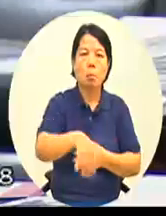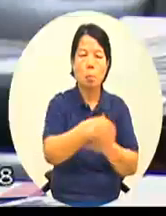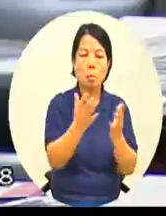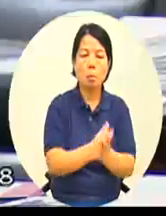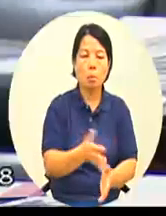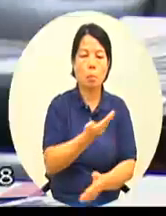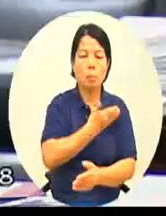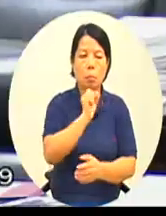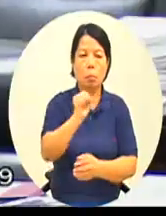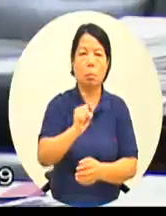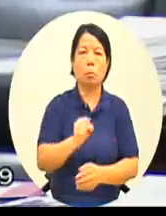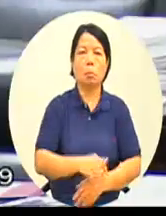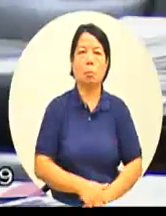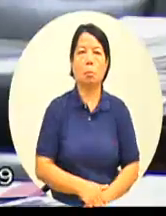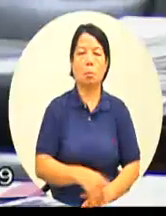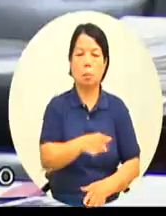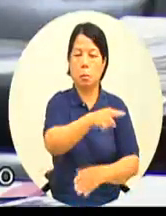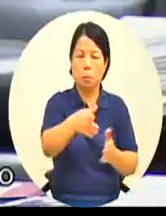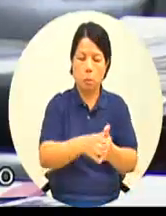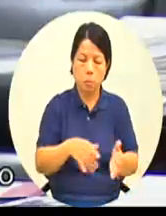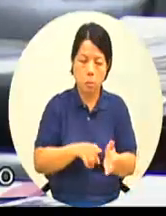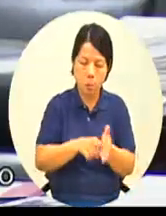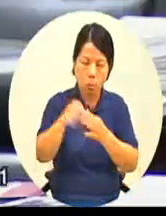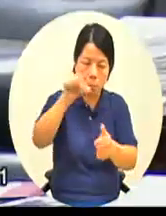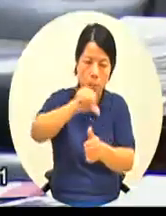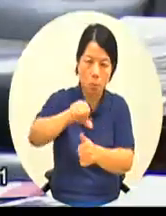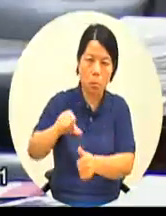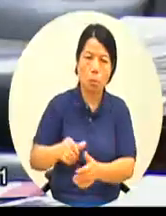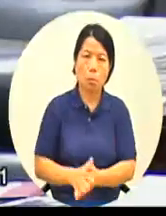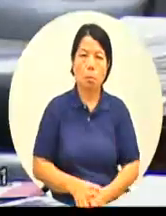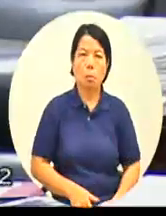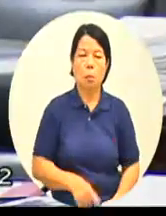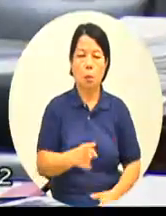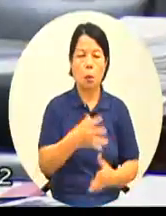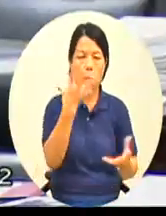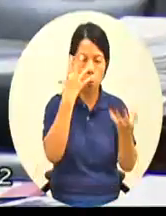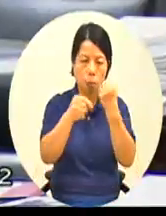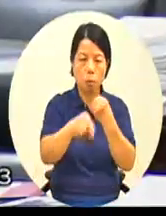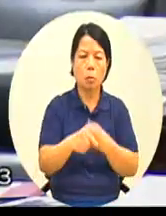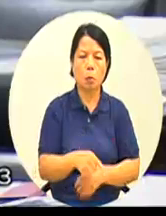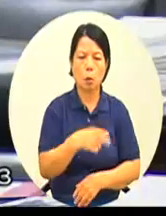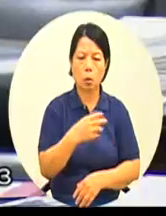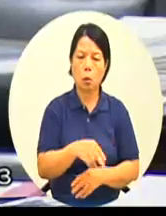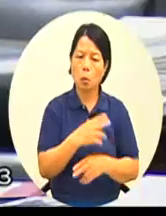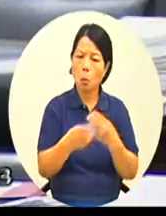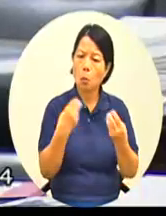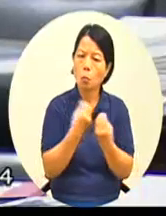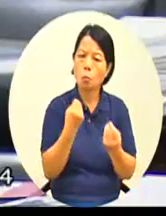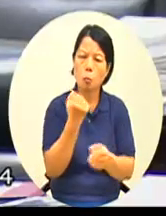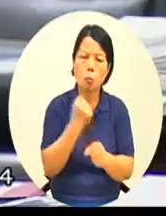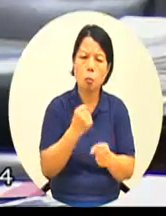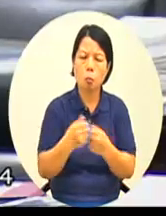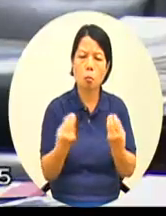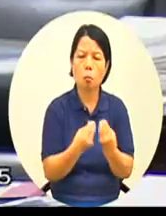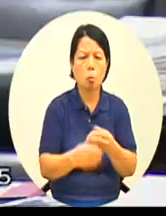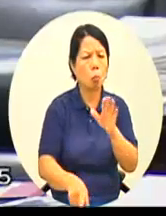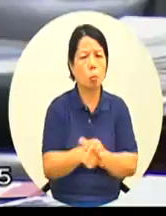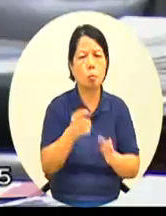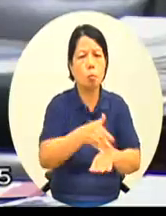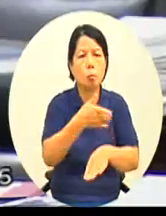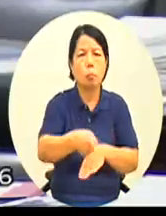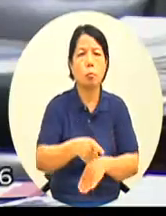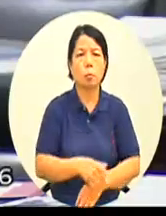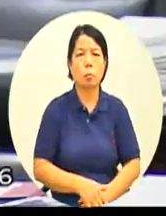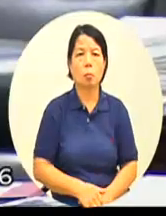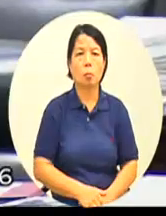型企业都做不下去啊，因为你们一直在罚 啊，他们也一直就让我搞不清楚到底我要怎么做才能够不会违法，让业